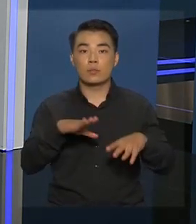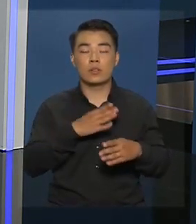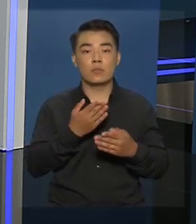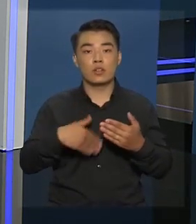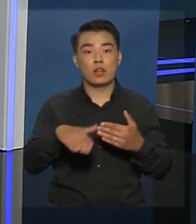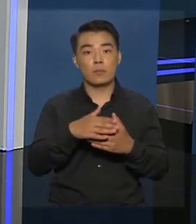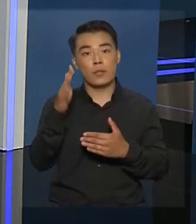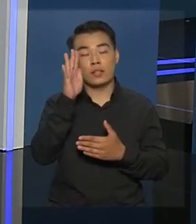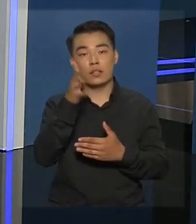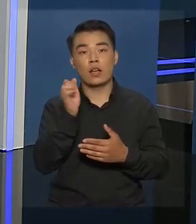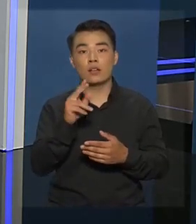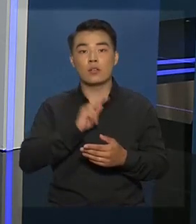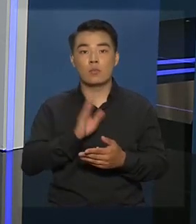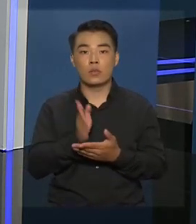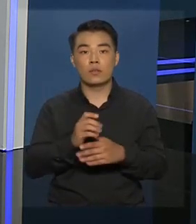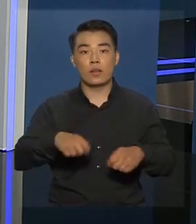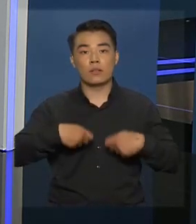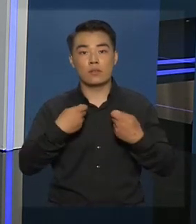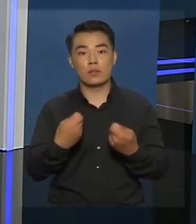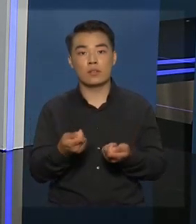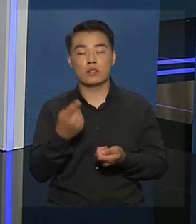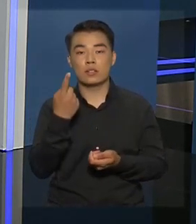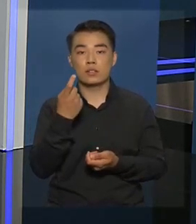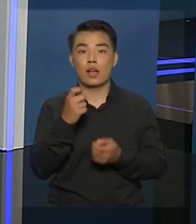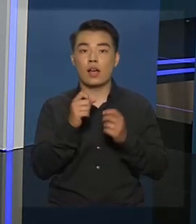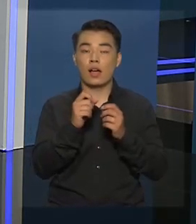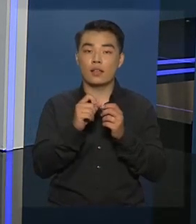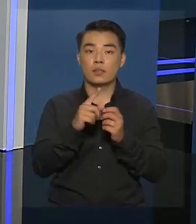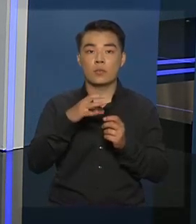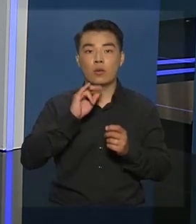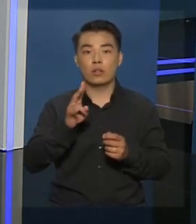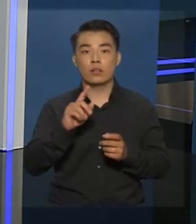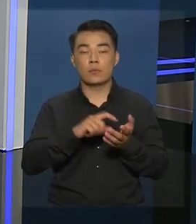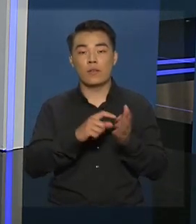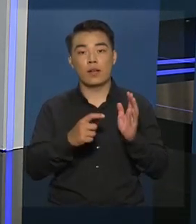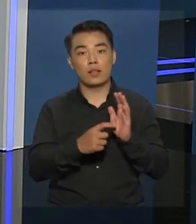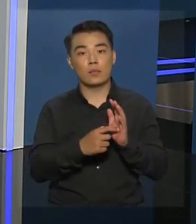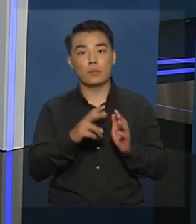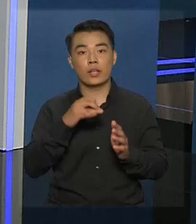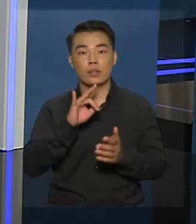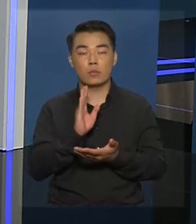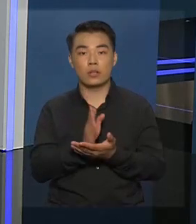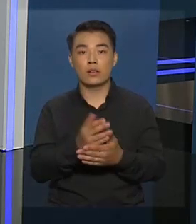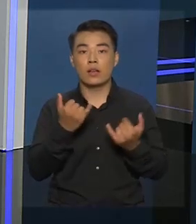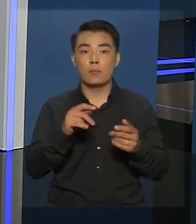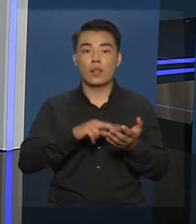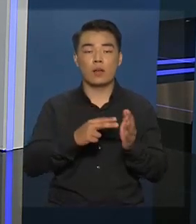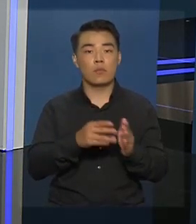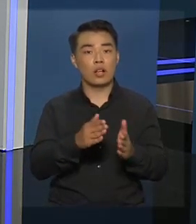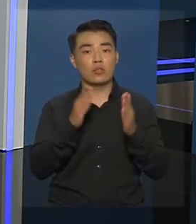5 лет сдать в эксплуатацию свыше 111 миллионов квадратных метров жилья. Планы амбициозные,